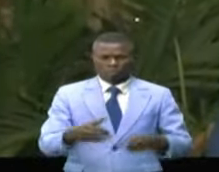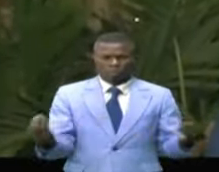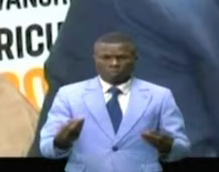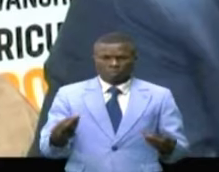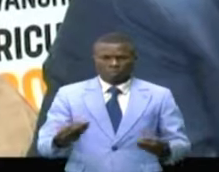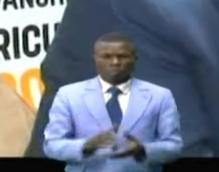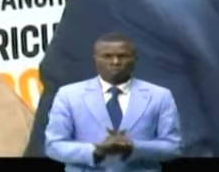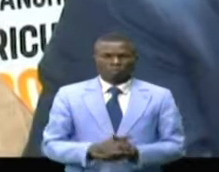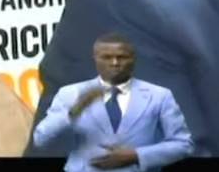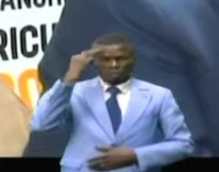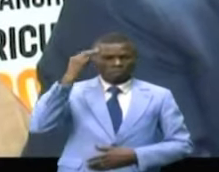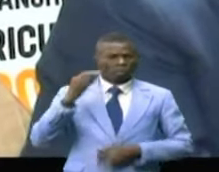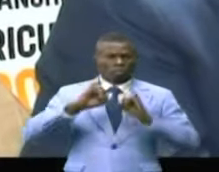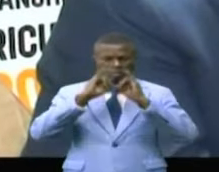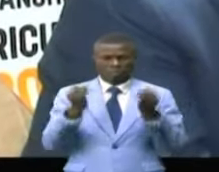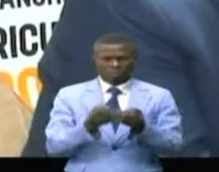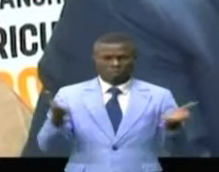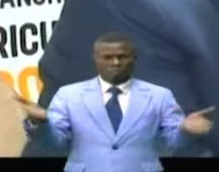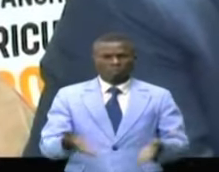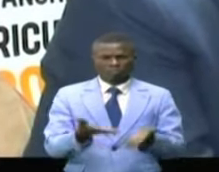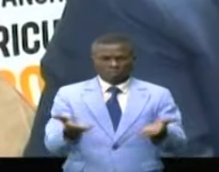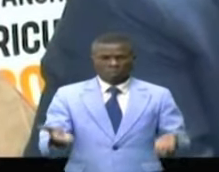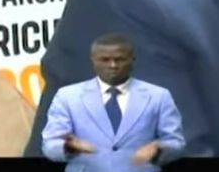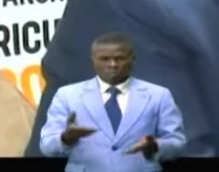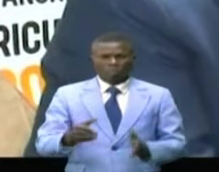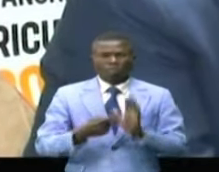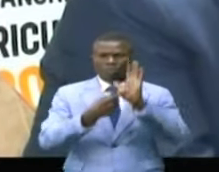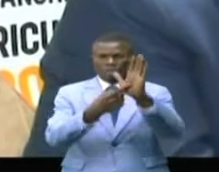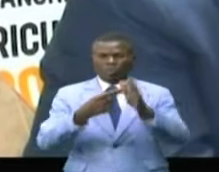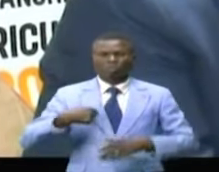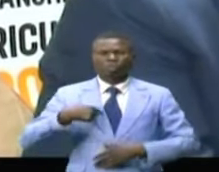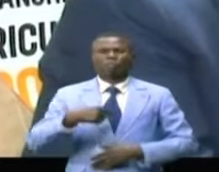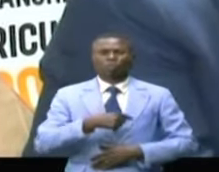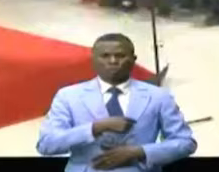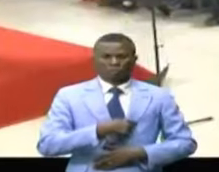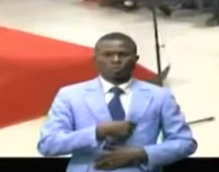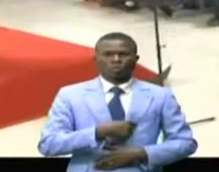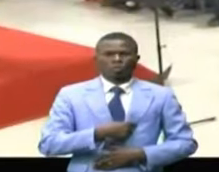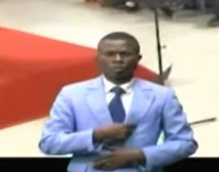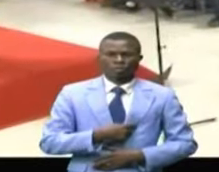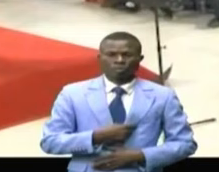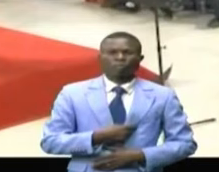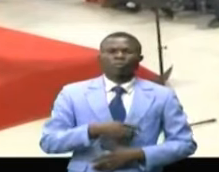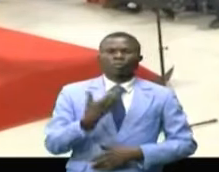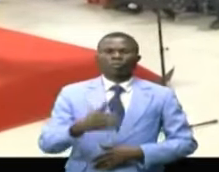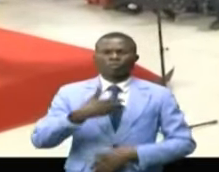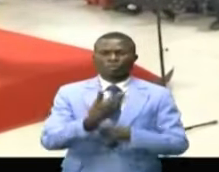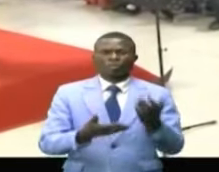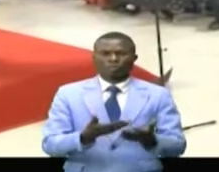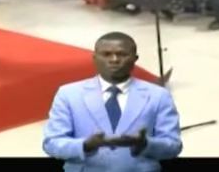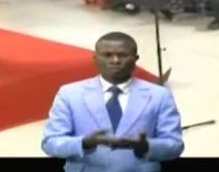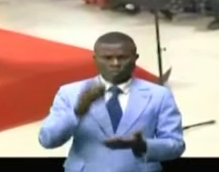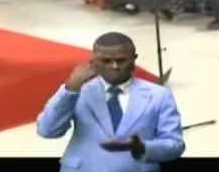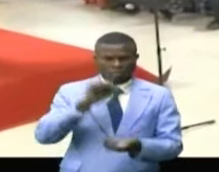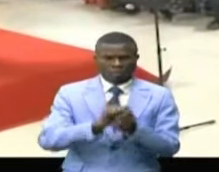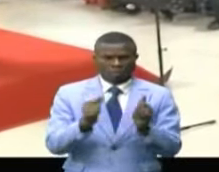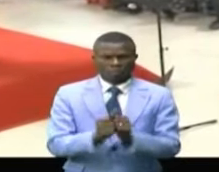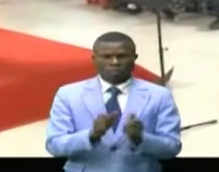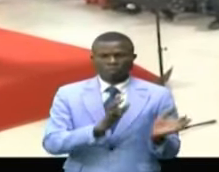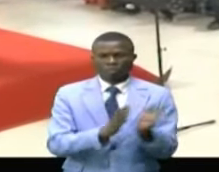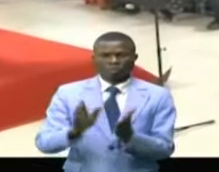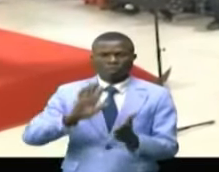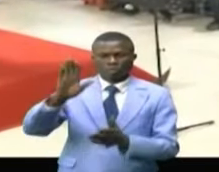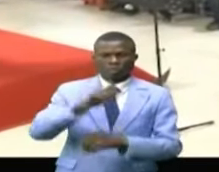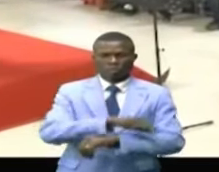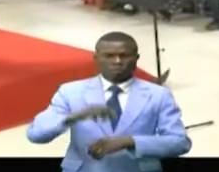même le ministre de l'Industrie a été associé et nous a présenté une bonne communication par rapport à tout ce qui est prévu à son